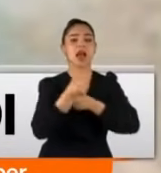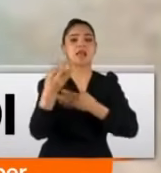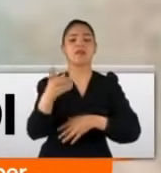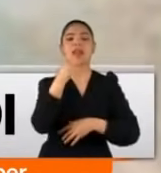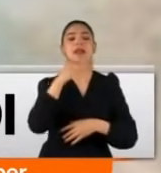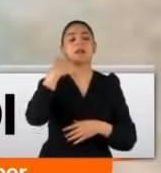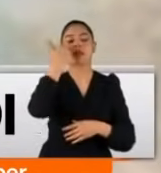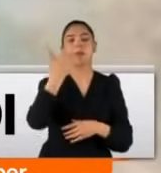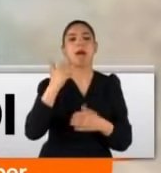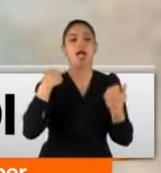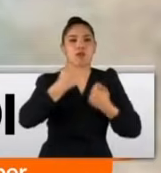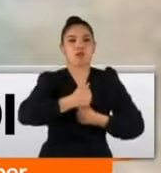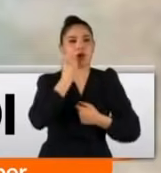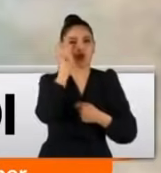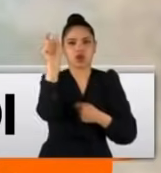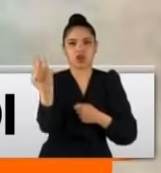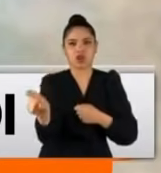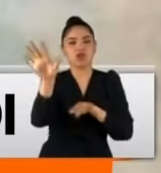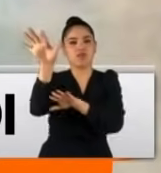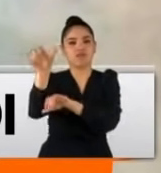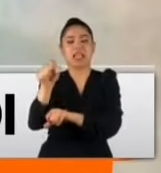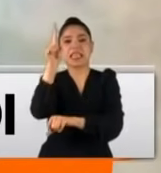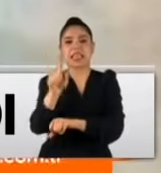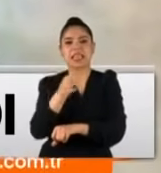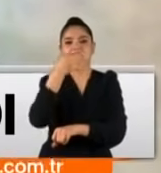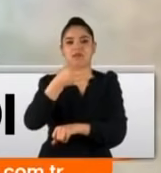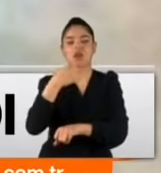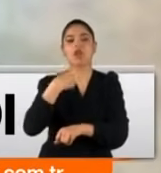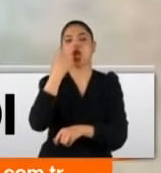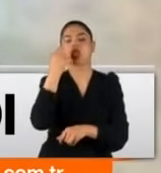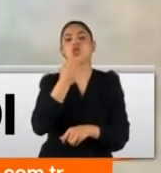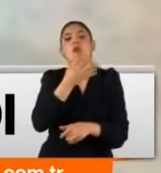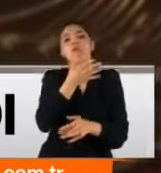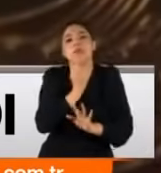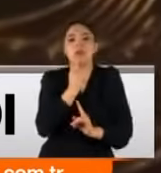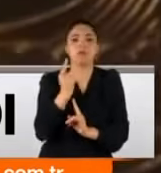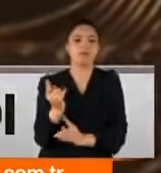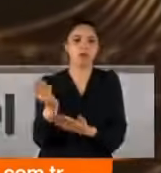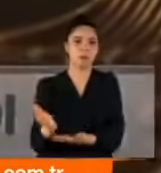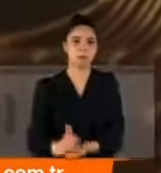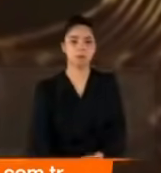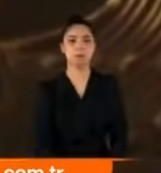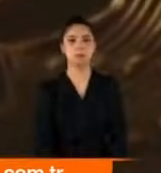montlu şüpheliyi yakaladı. Zanlı ilk ifadesinde dolandırıcılıktan haberi olmadığını söyledi.